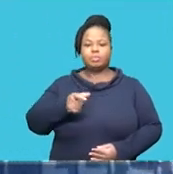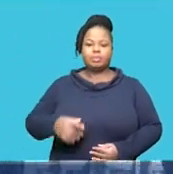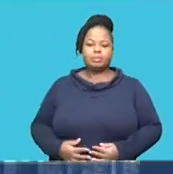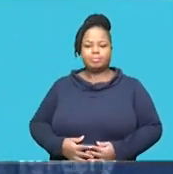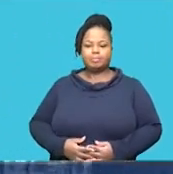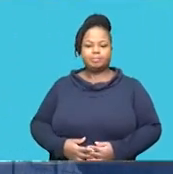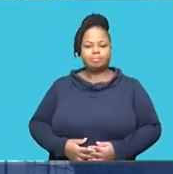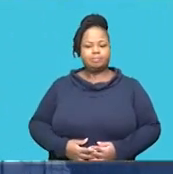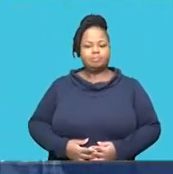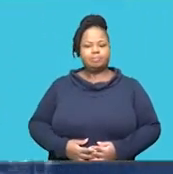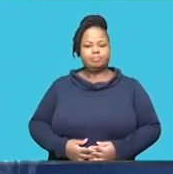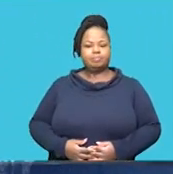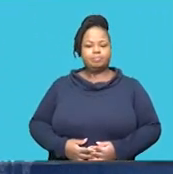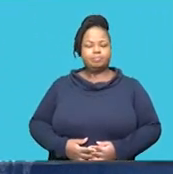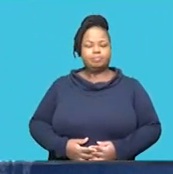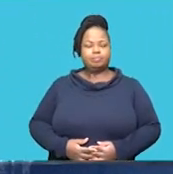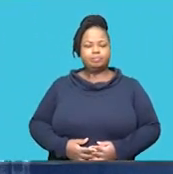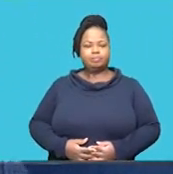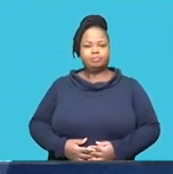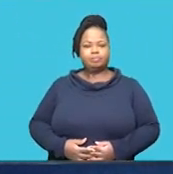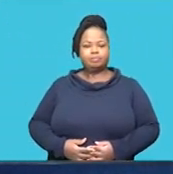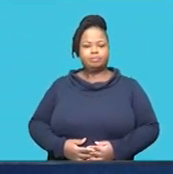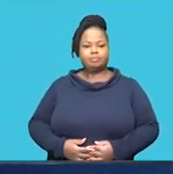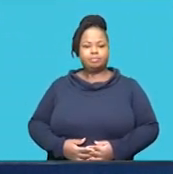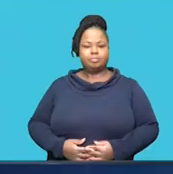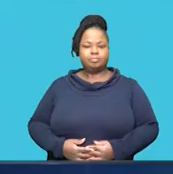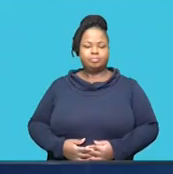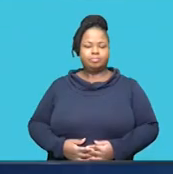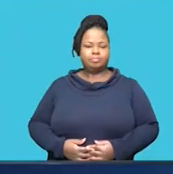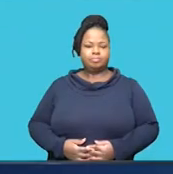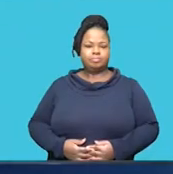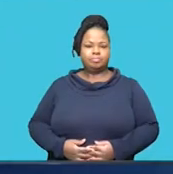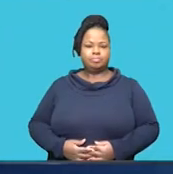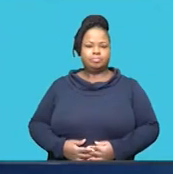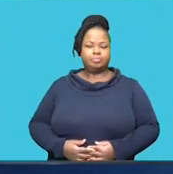Kwiindaba zeSoweto TV ndingunomzabalazo mduka eWhite City.